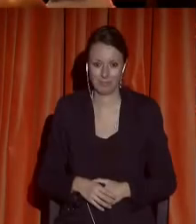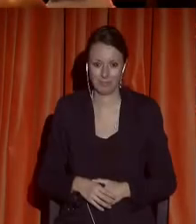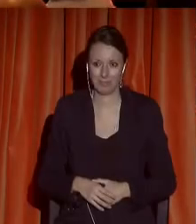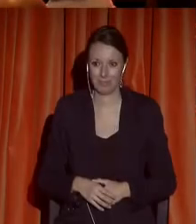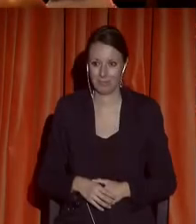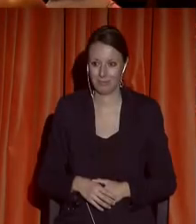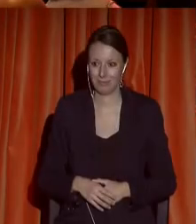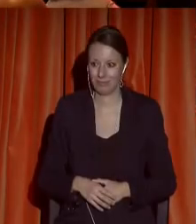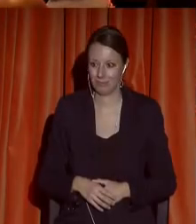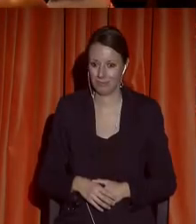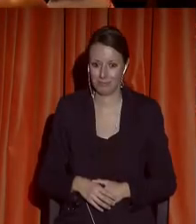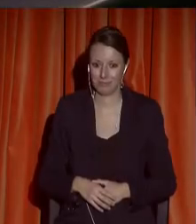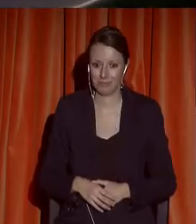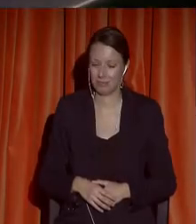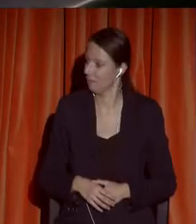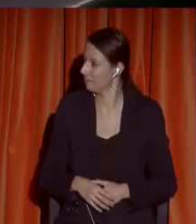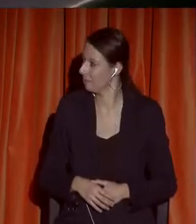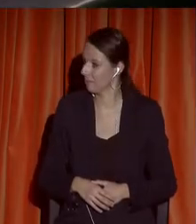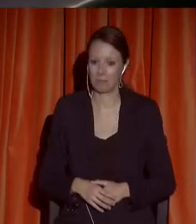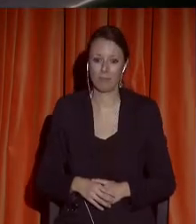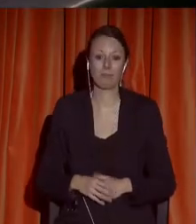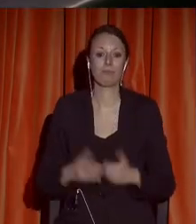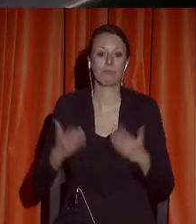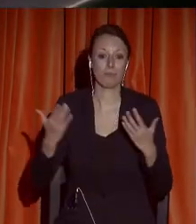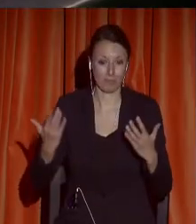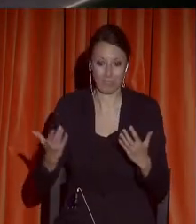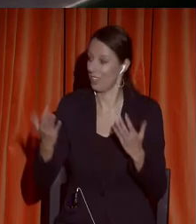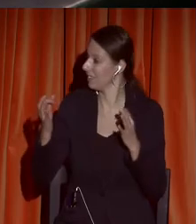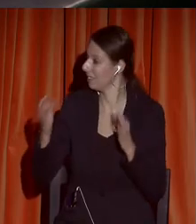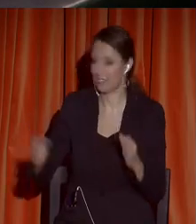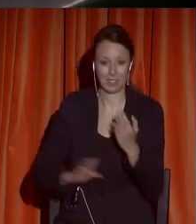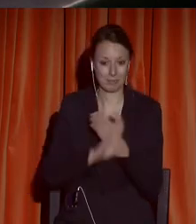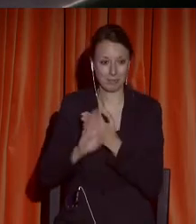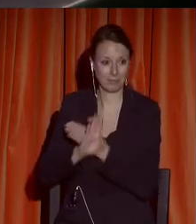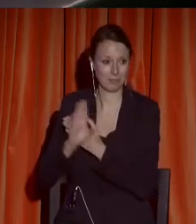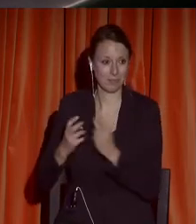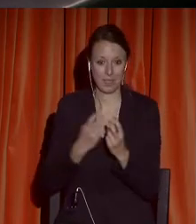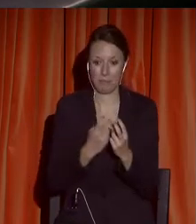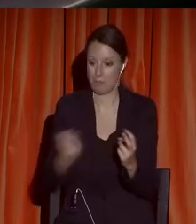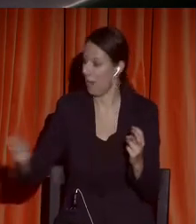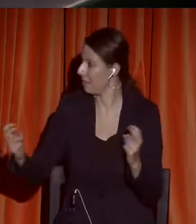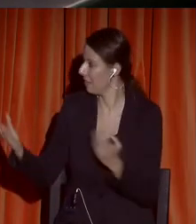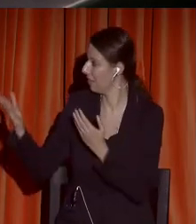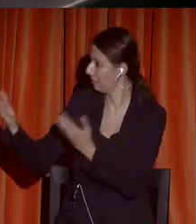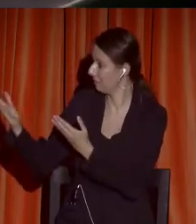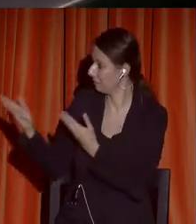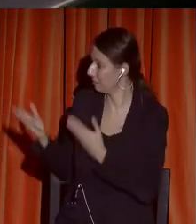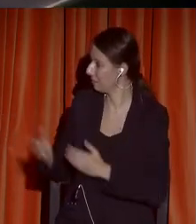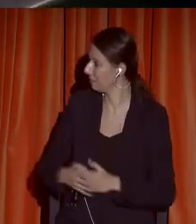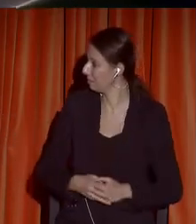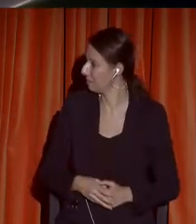Pozwolicie Państwo, że przedstawię naszych panelistów. Przede wszystkim naszymi panelistami